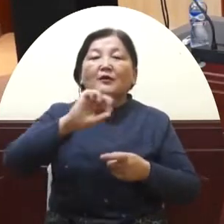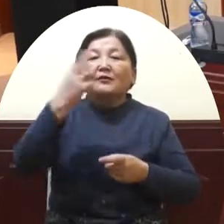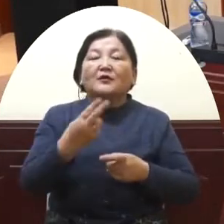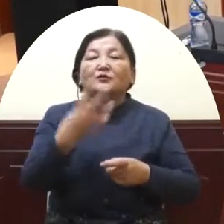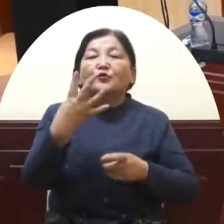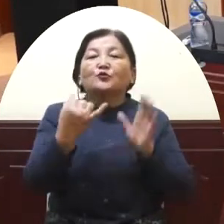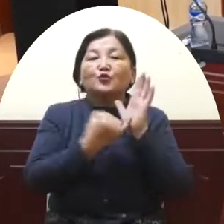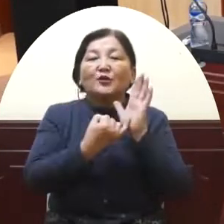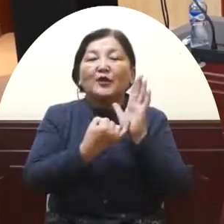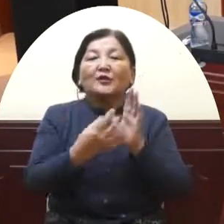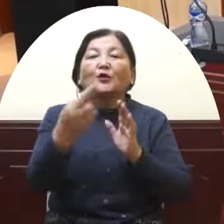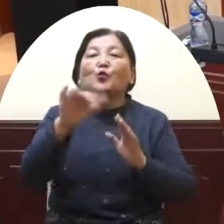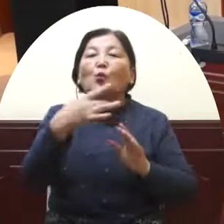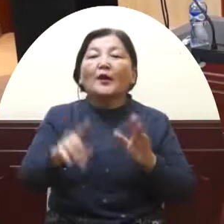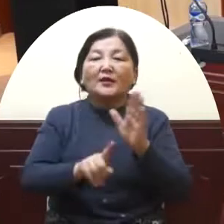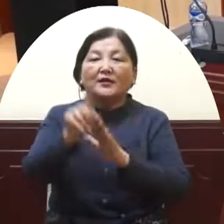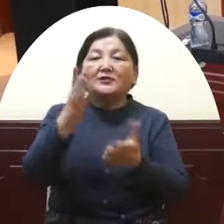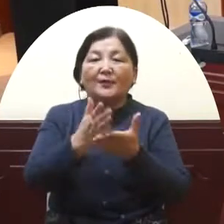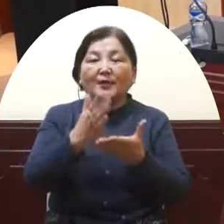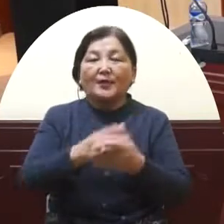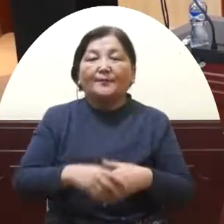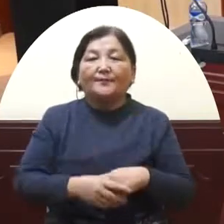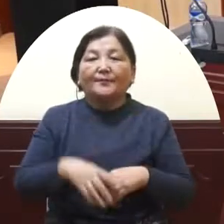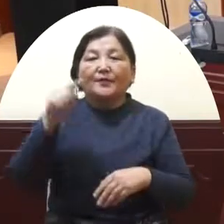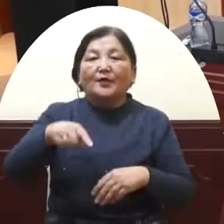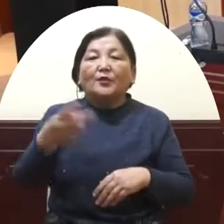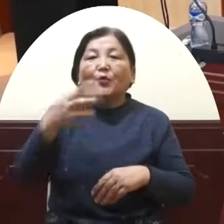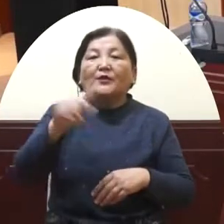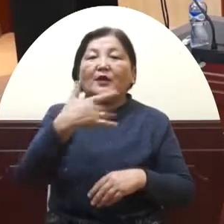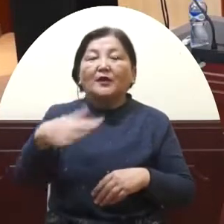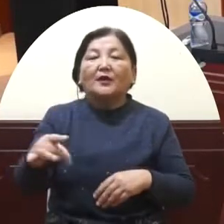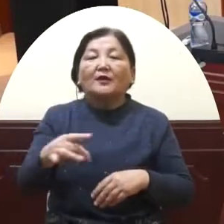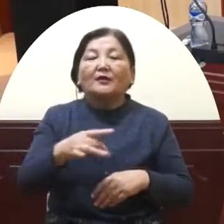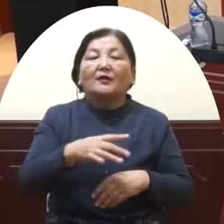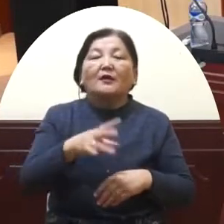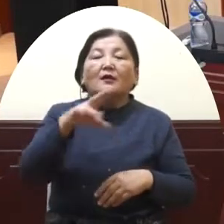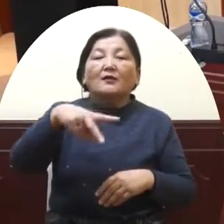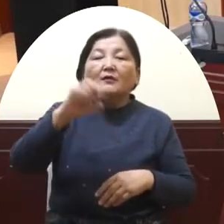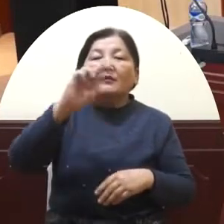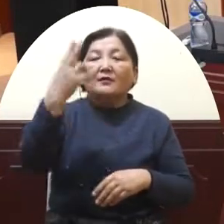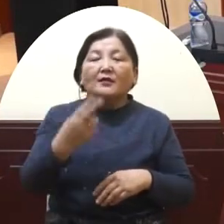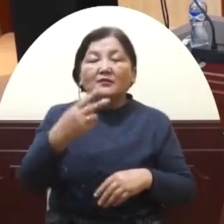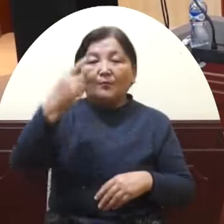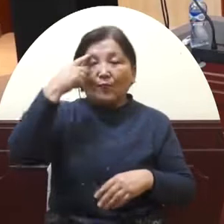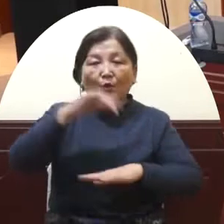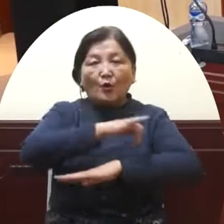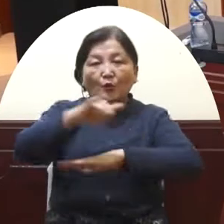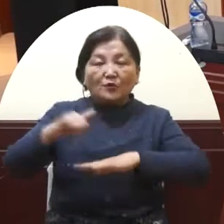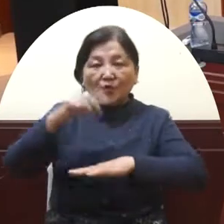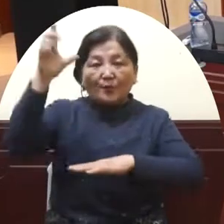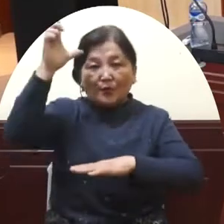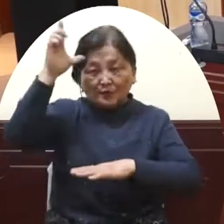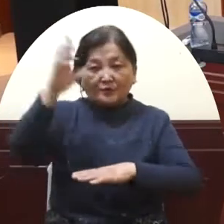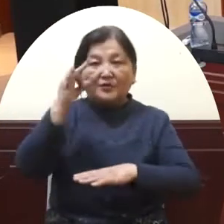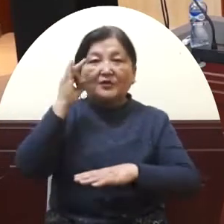дахь дугаар эхлээд билэг болж байна. Энэ удаагийн үндэсний бид Монгол улсын боловсролын